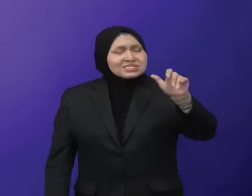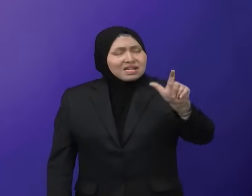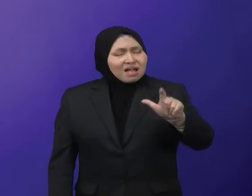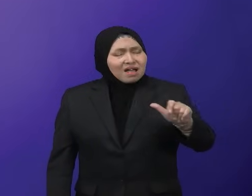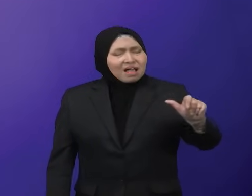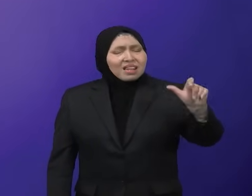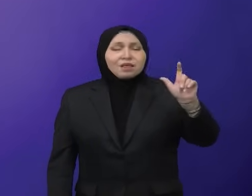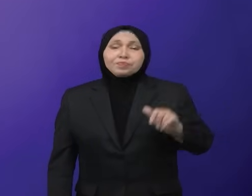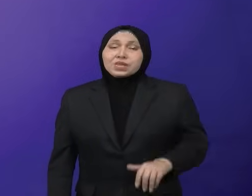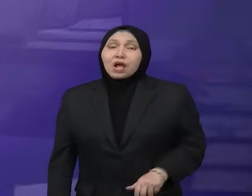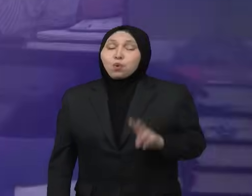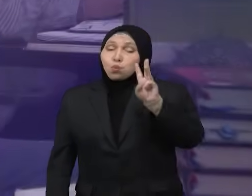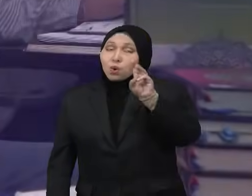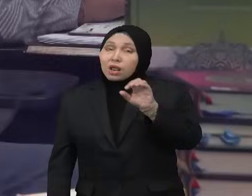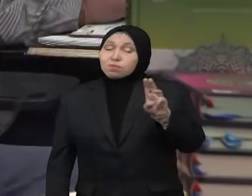rijal.